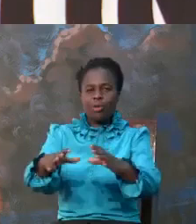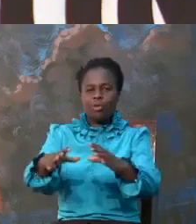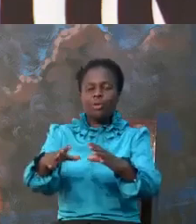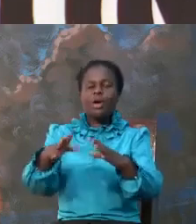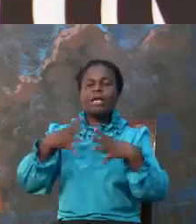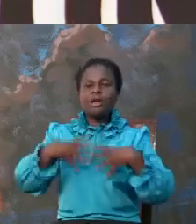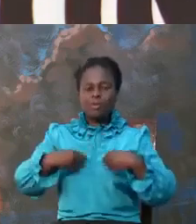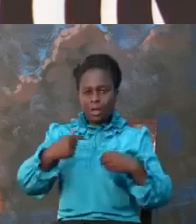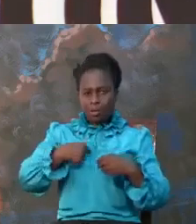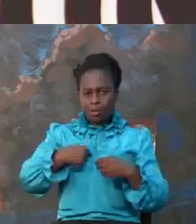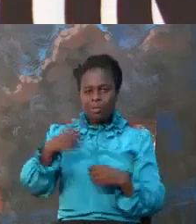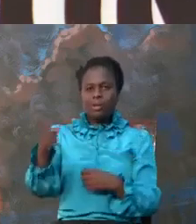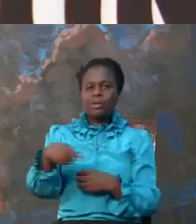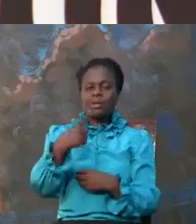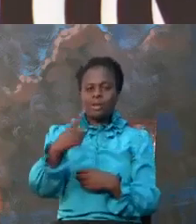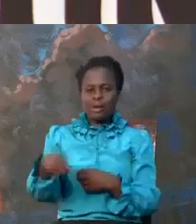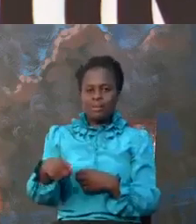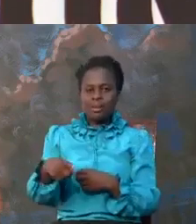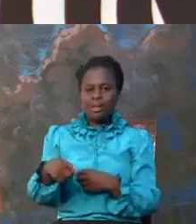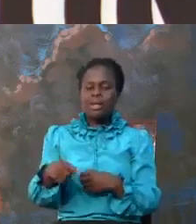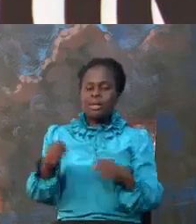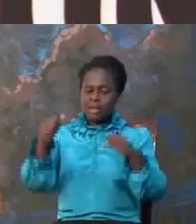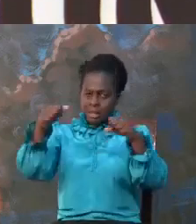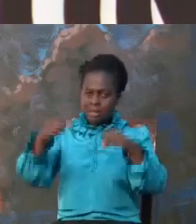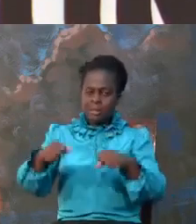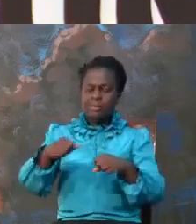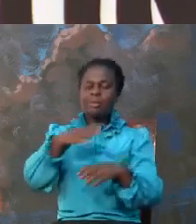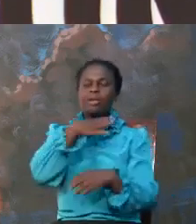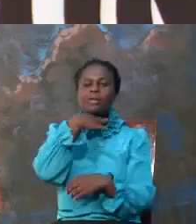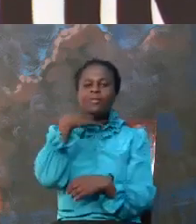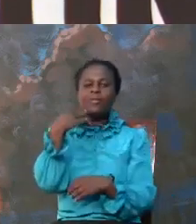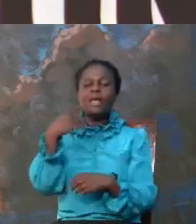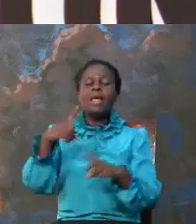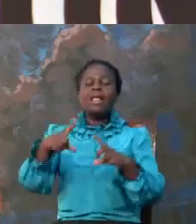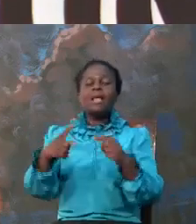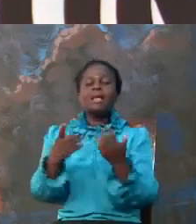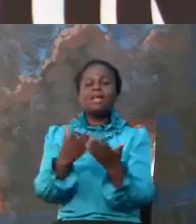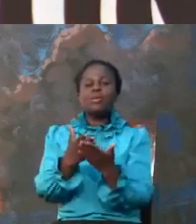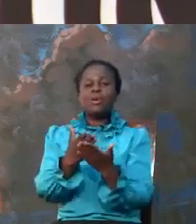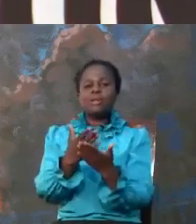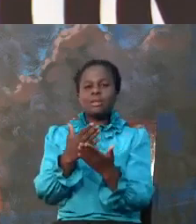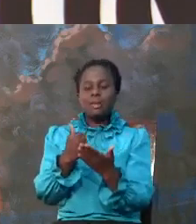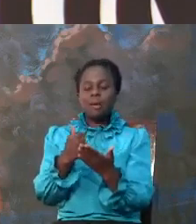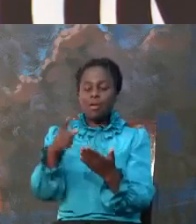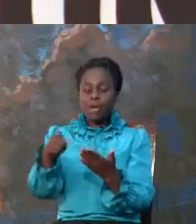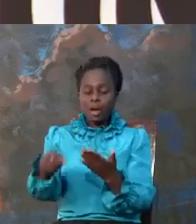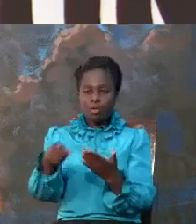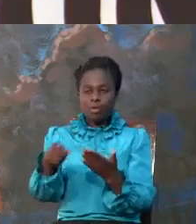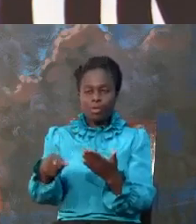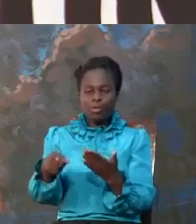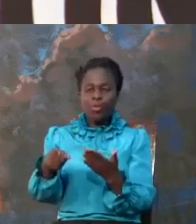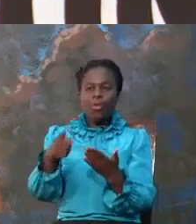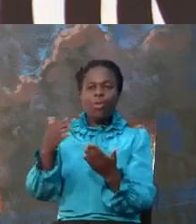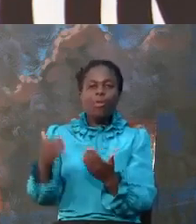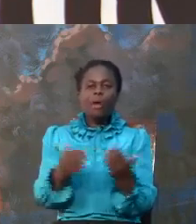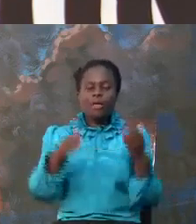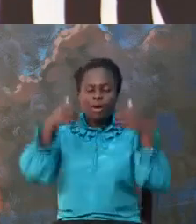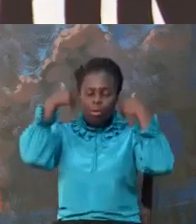mdhambi. Ninastahili kufa. Lakini kwa sababu ya mwana kondoo wa Mungu